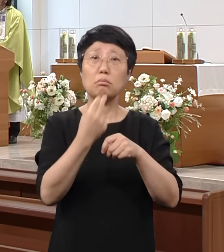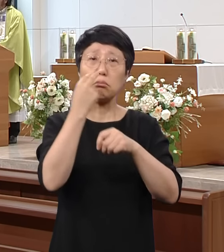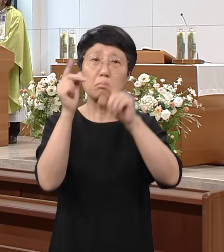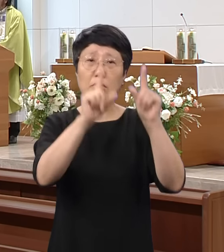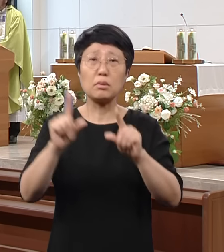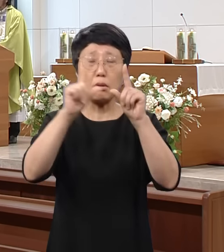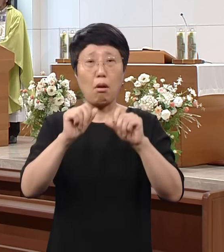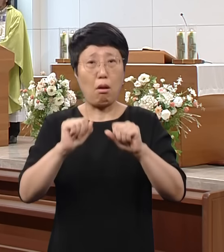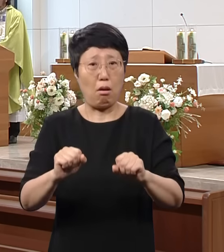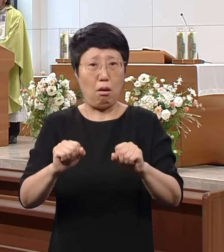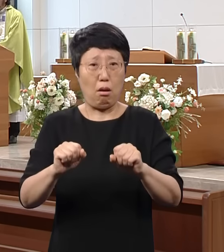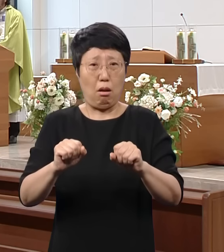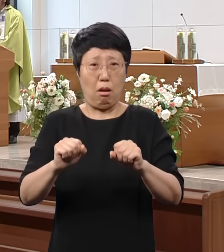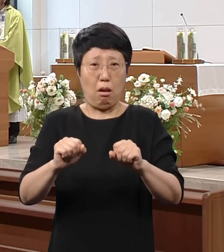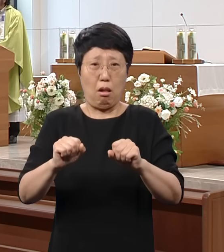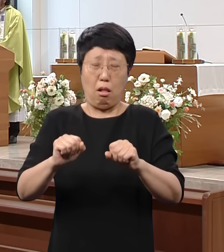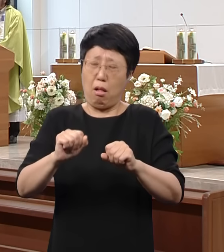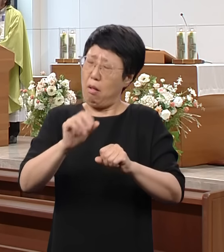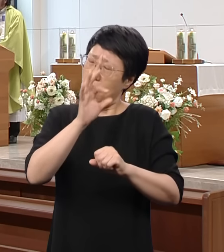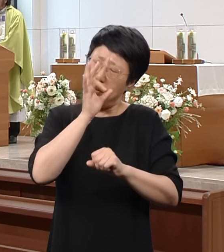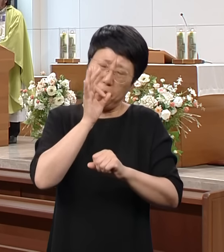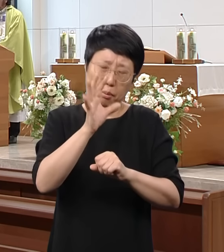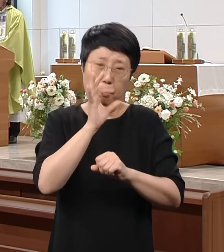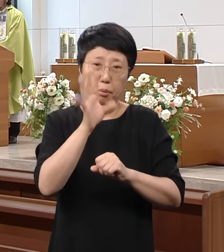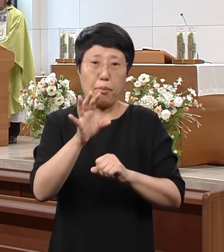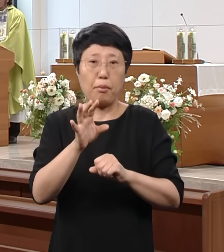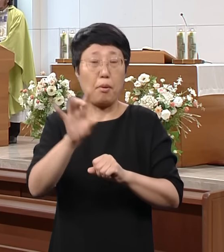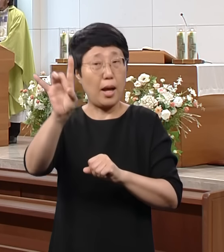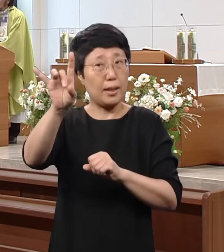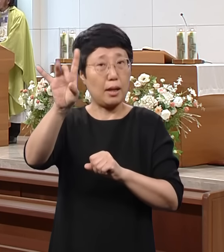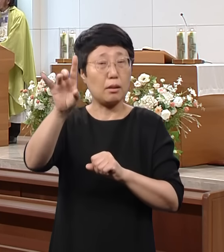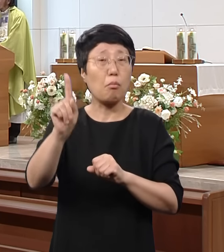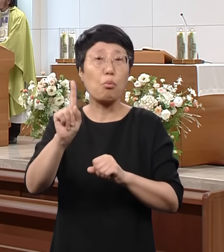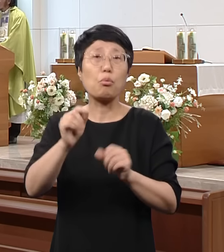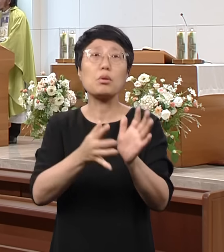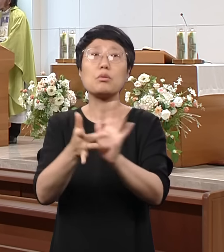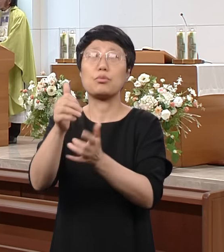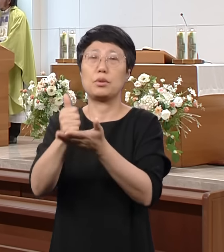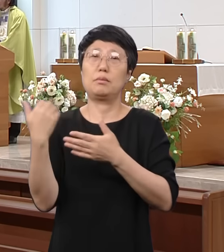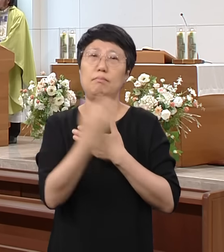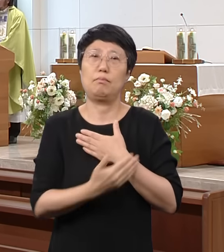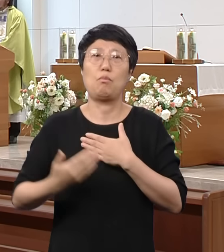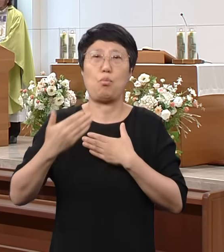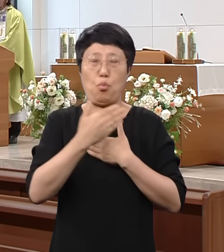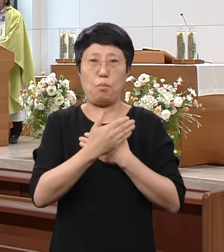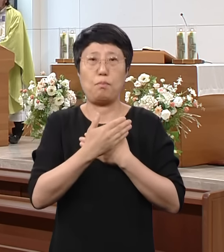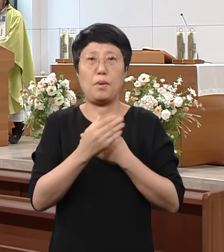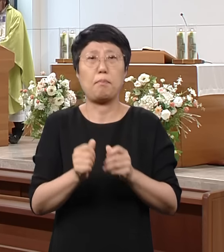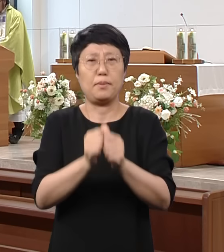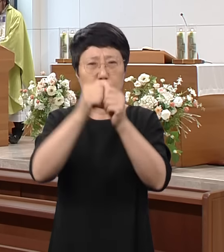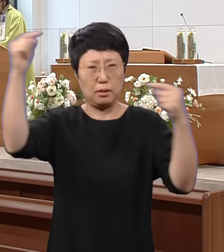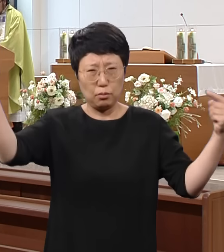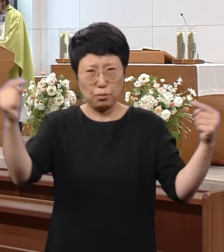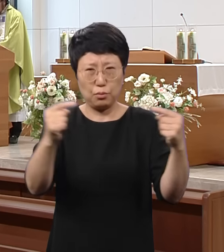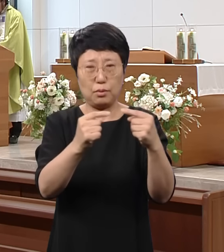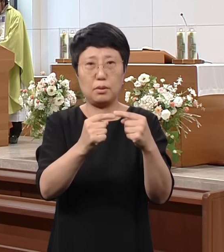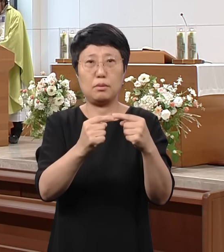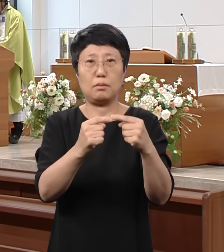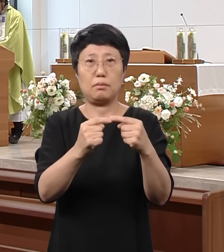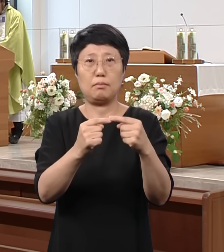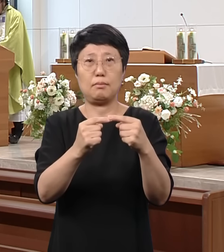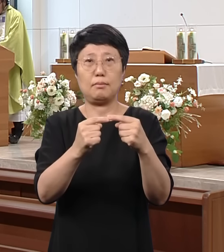것이죠 오직 미사 안에서 주어지는 예수님의 몸이 우리를 영원히 살게 하는 힘이 있는 그 약이